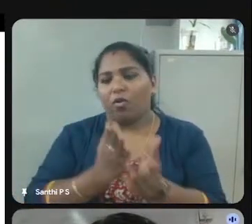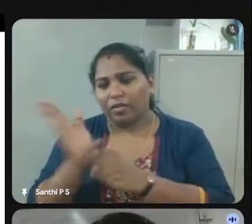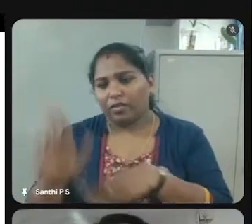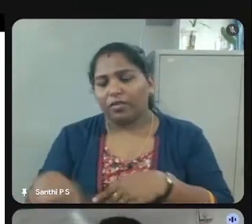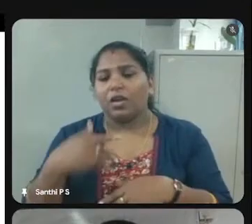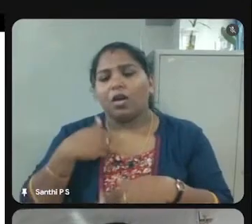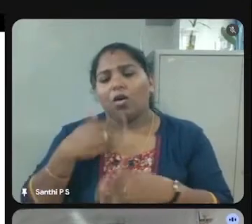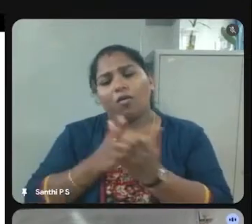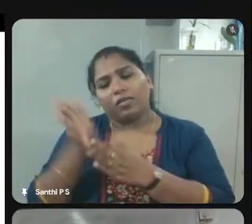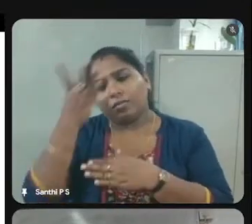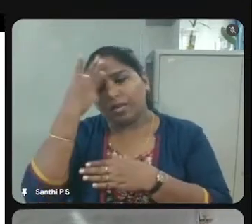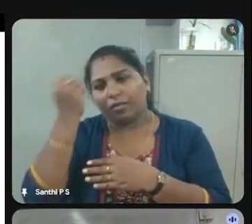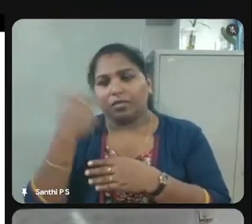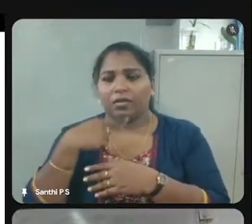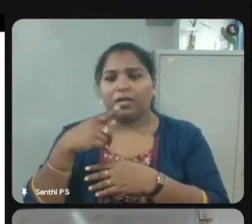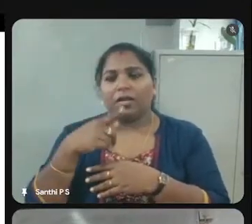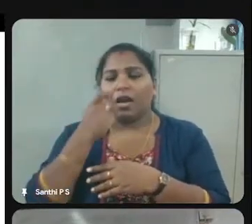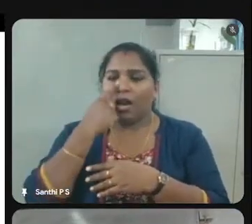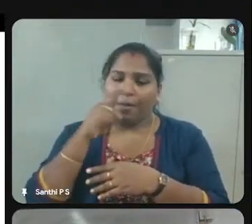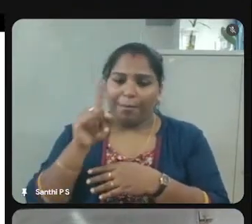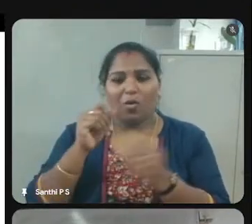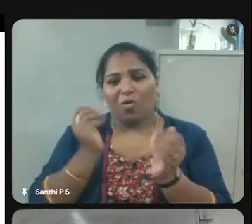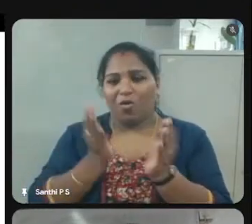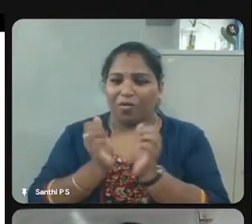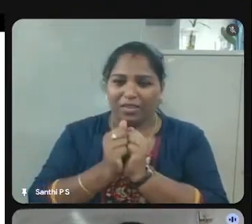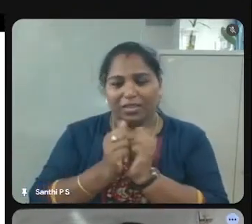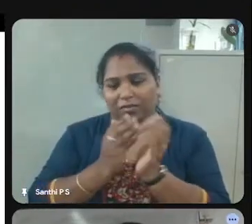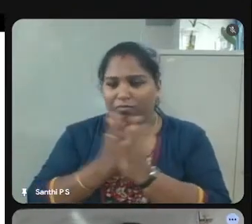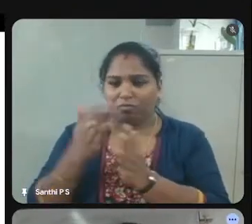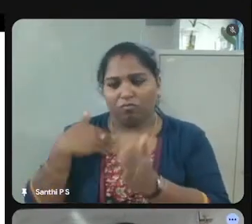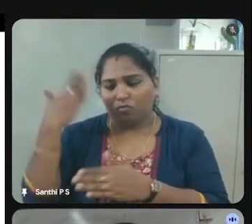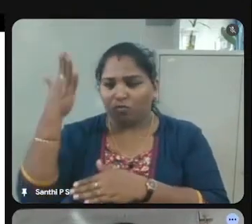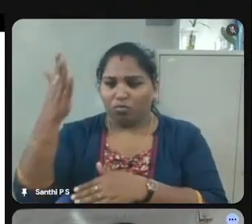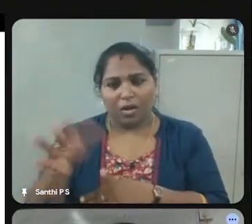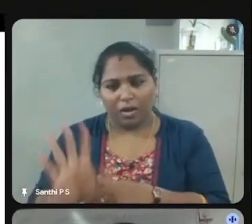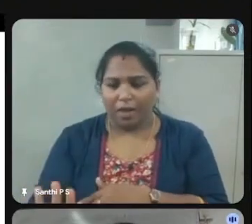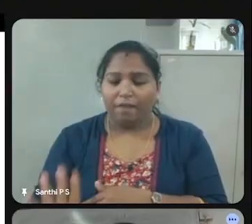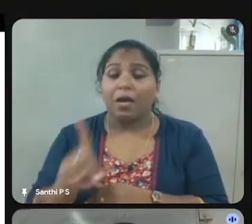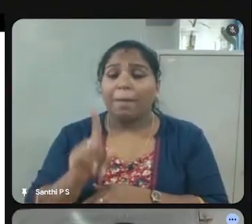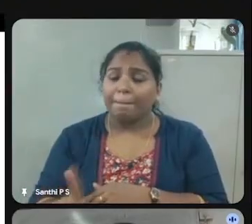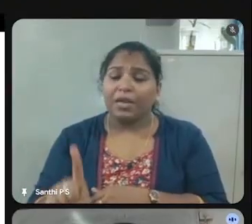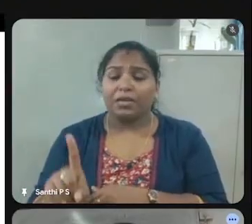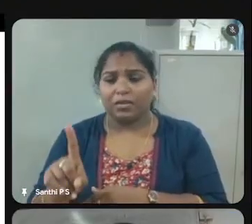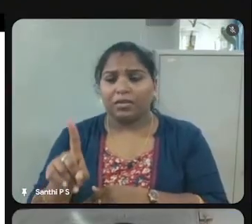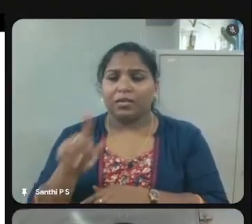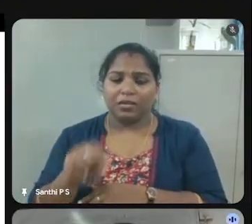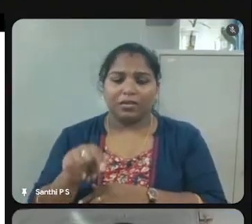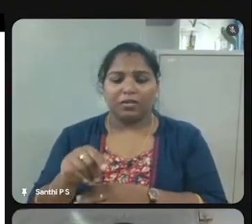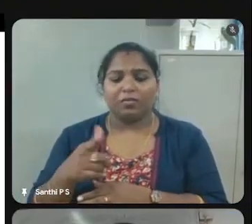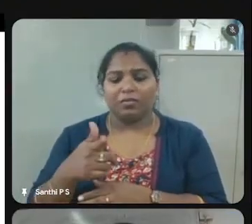മറക്കും. ഞാനും കൂടെ ഇപ്പൊ ക്ലാസ്സിന് പോകുന്നത് തന്നെ. ഇപ്പൊ ക്ലാസ്സിലാണ് കുട്ടി, ഞാനും മാറിയിരിക്കുവാണ്. അപ്പൊ എന്തെങ്കിലും ഇന്ന് തന്നെ സ്ട്രിപ്പ് എടുക്കാൻ